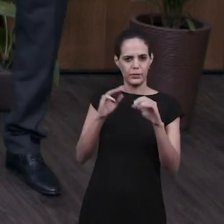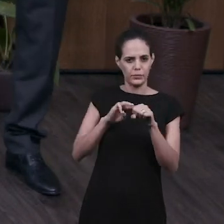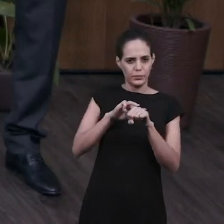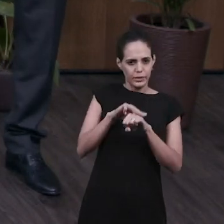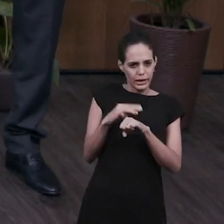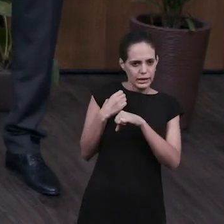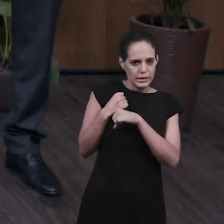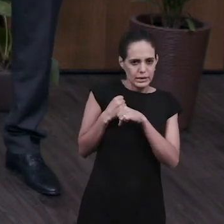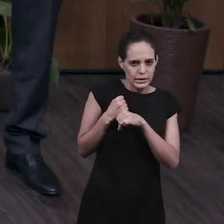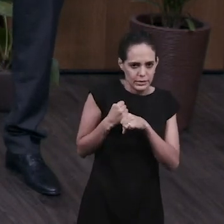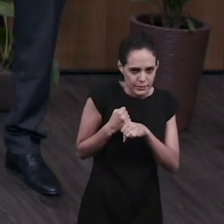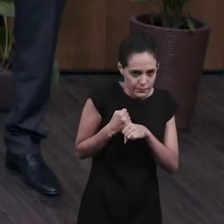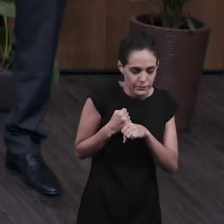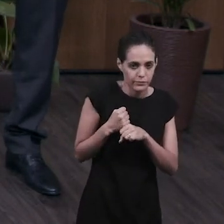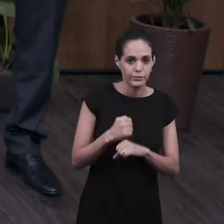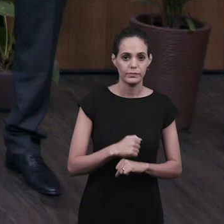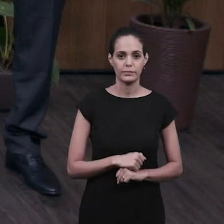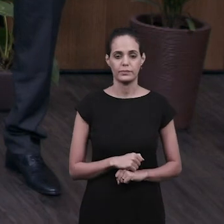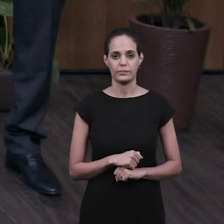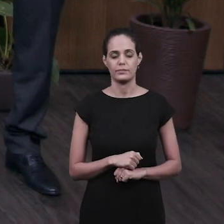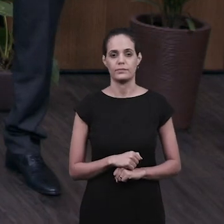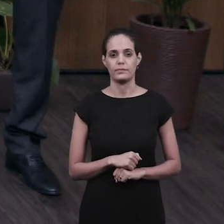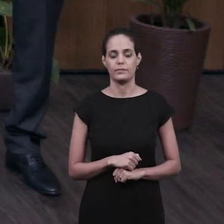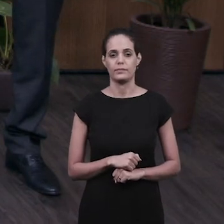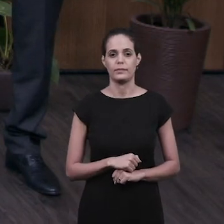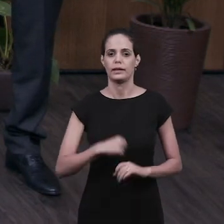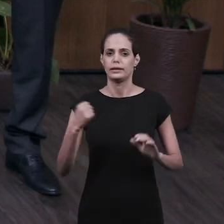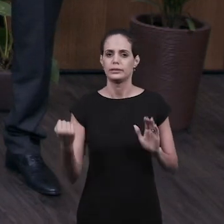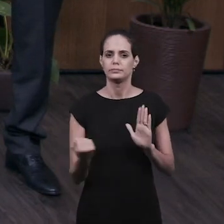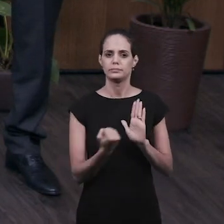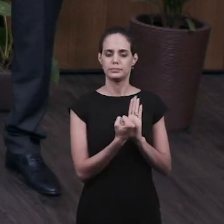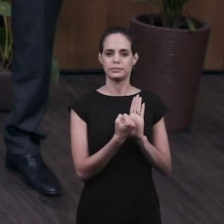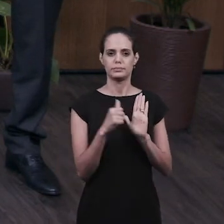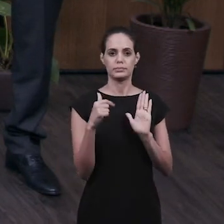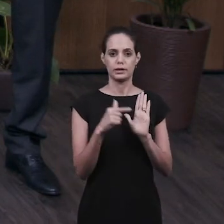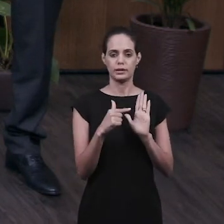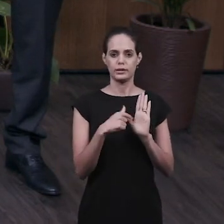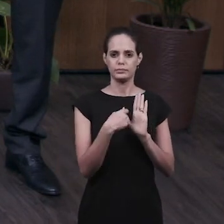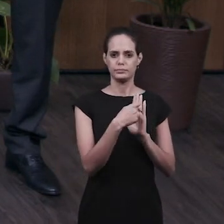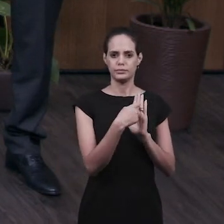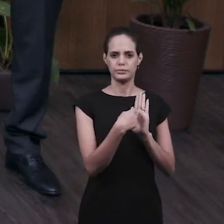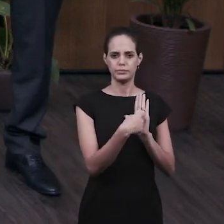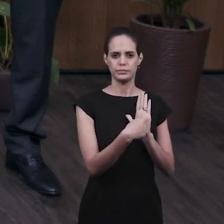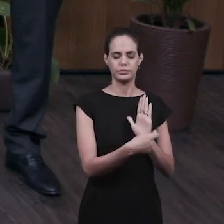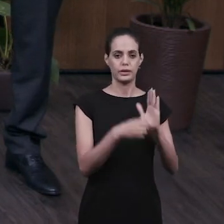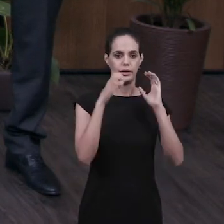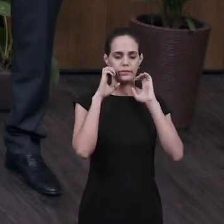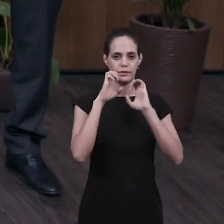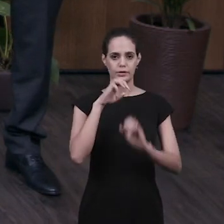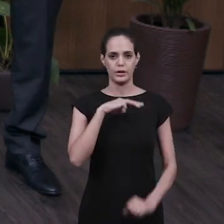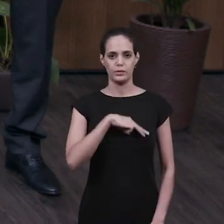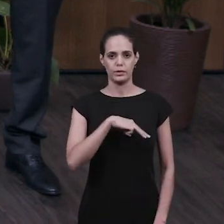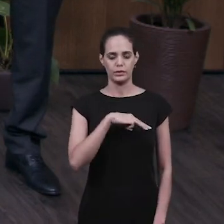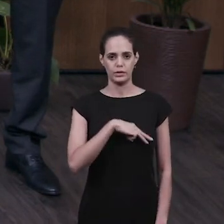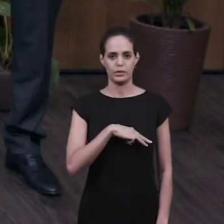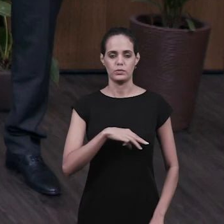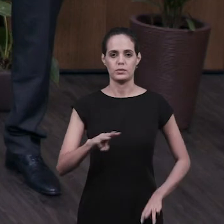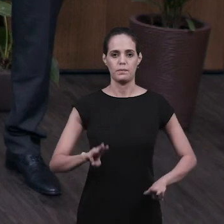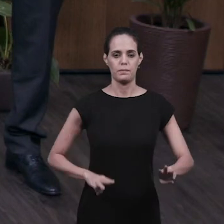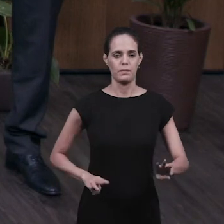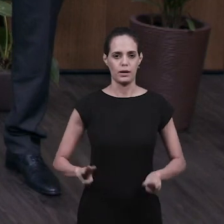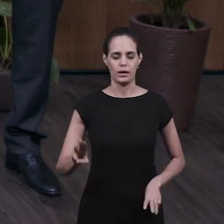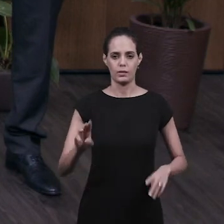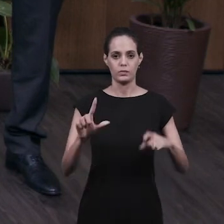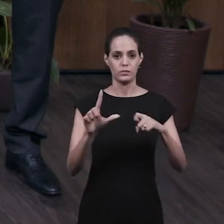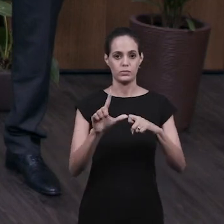laissés pendant ces 3 ans de ministère et qui sont enregistrés de manière très prononcée dans les